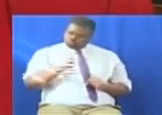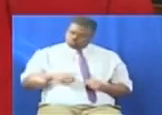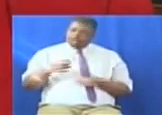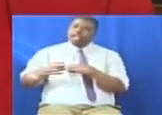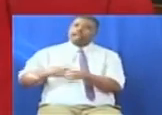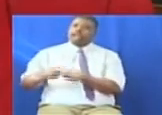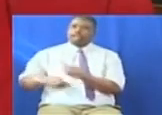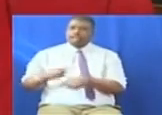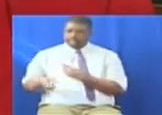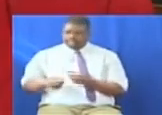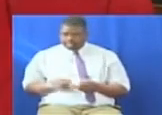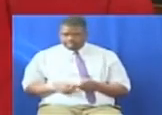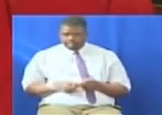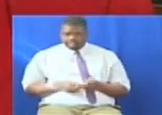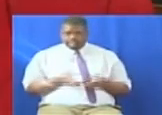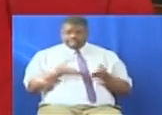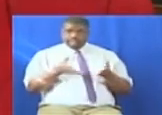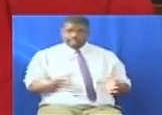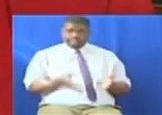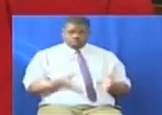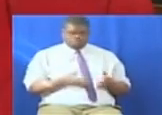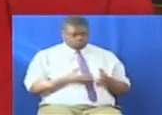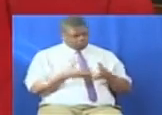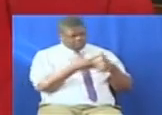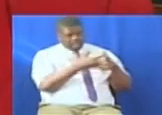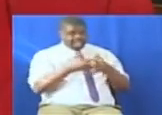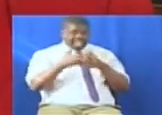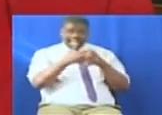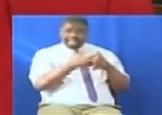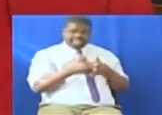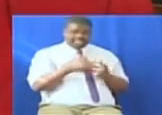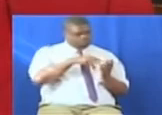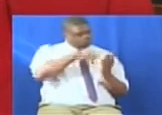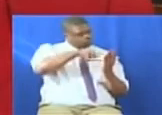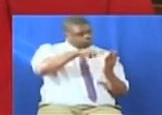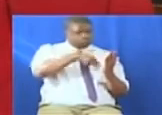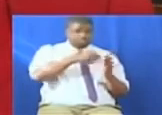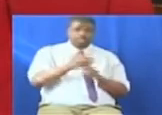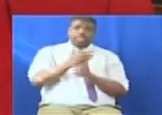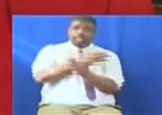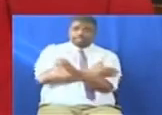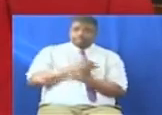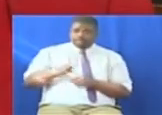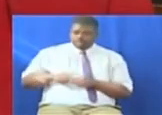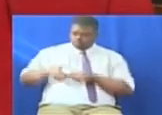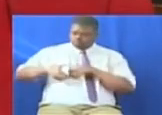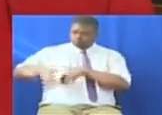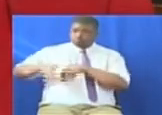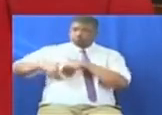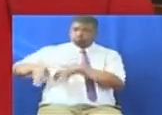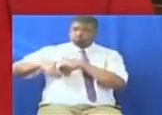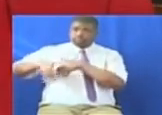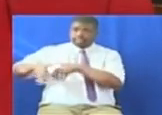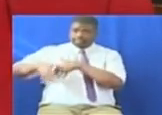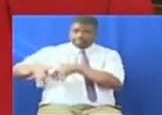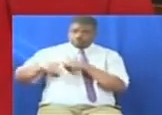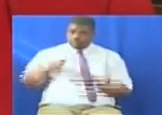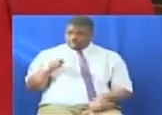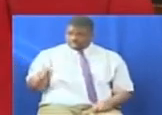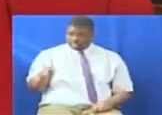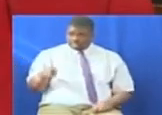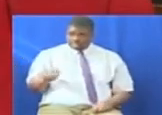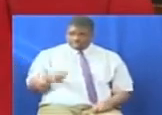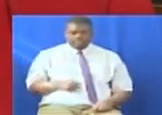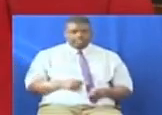Leo hii ukisoma Marekani, kabla ya maandamano haya, kulikuwa kuna presha kubwa kwamba